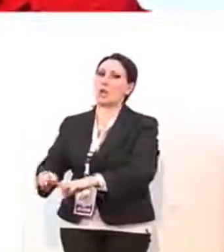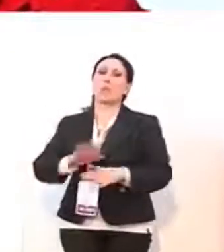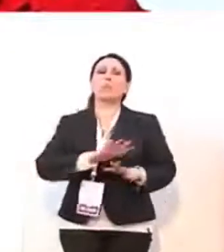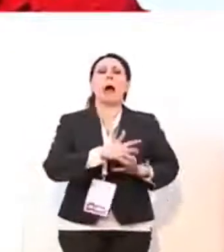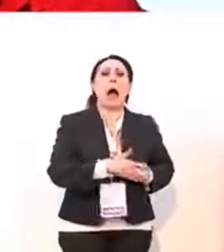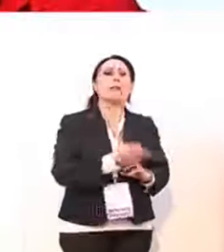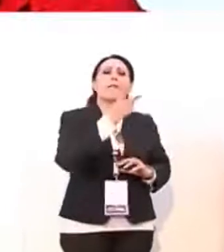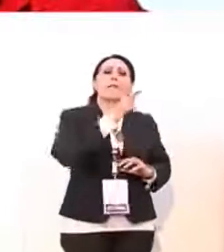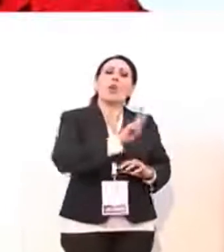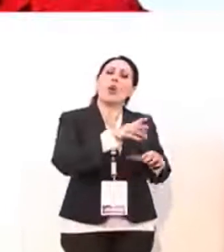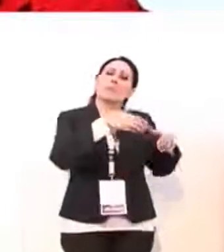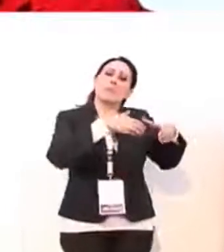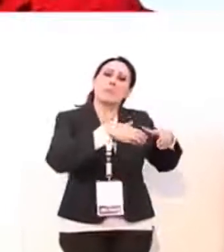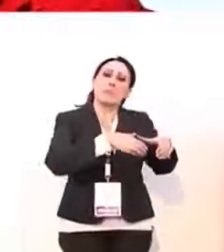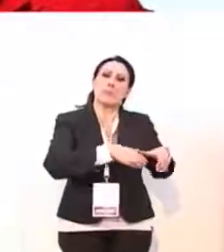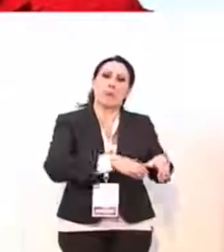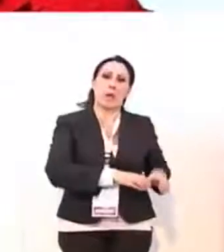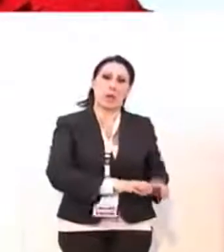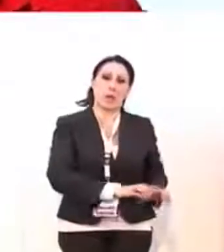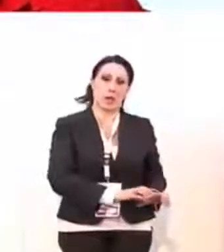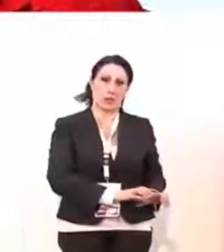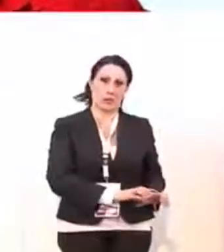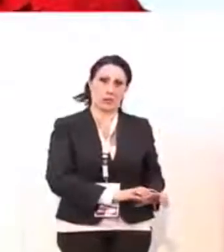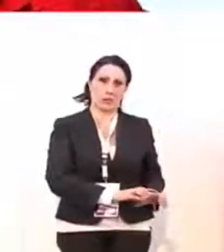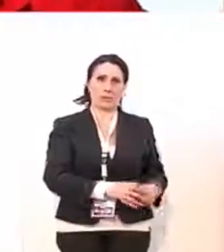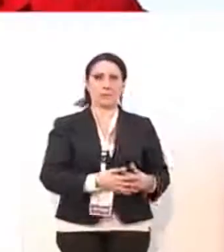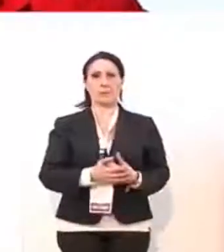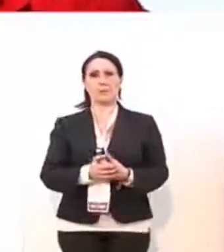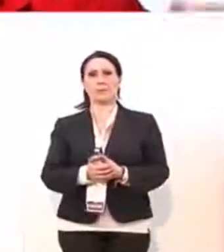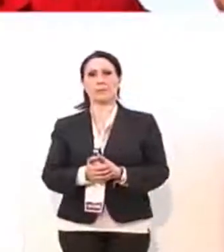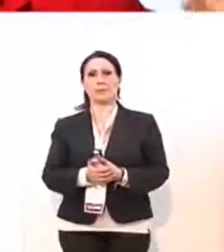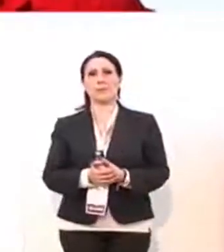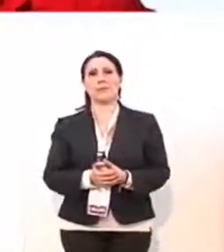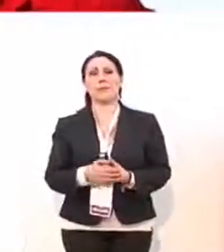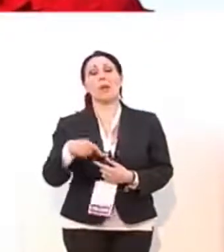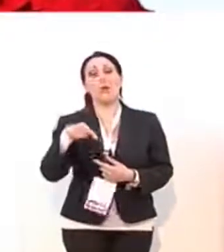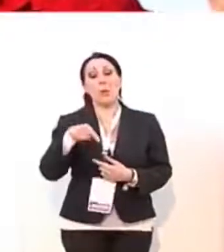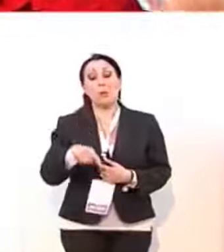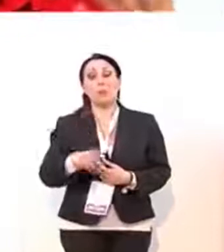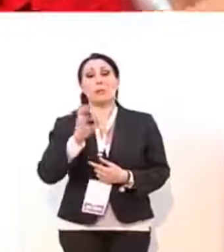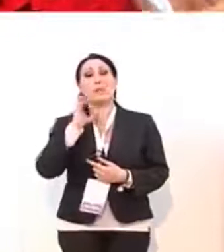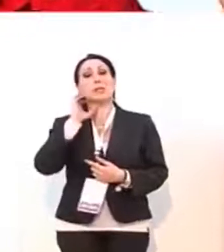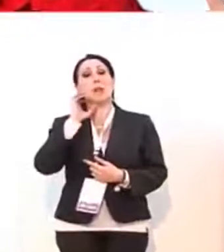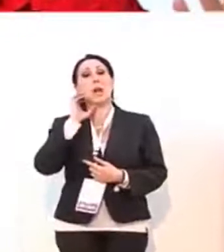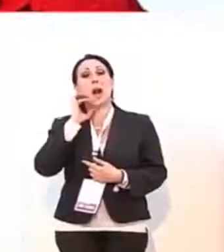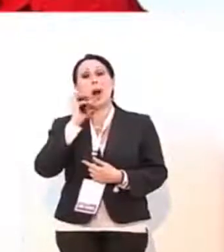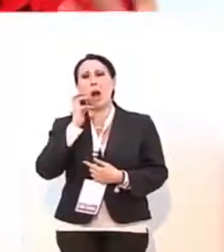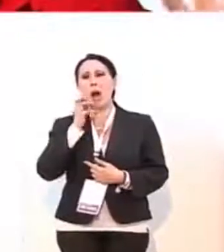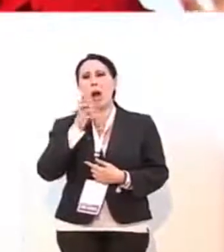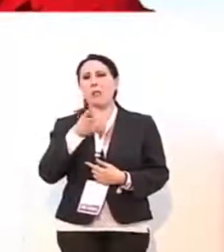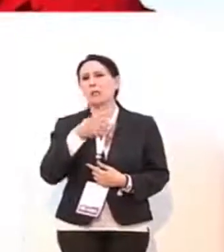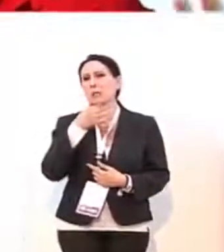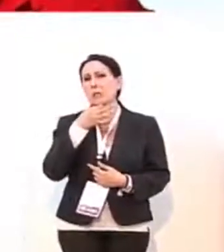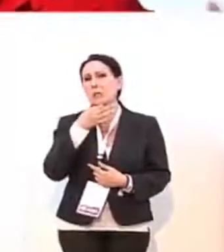sta aggravando proprio nelle sue forme. Questo paradossalmente, dico paradossalmente